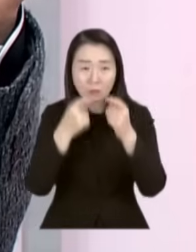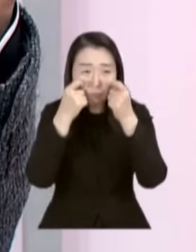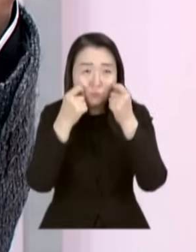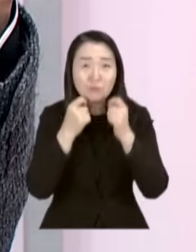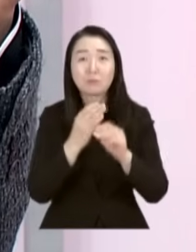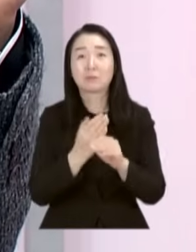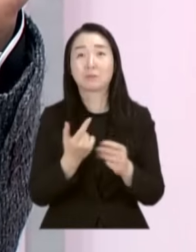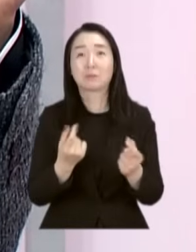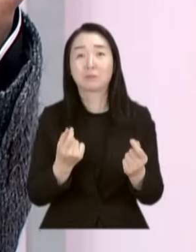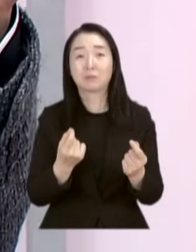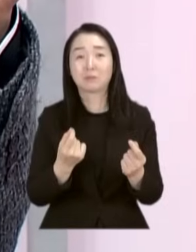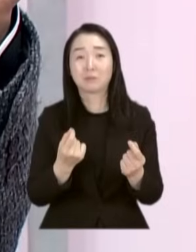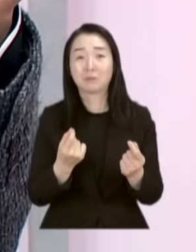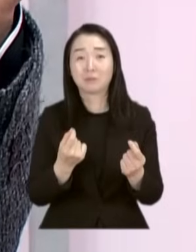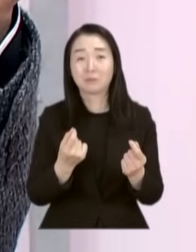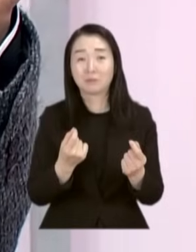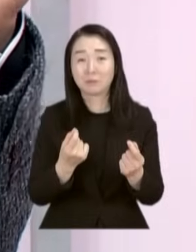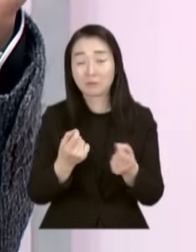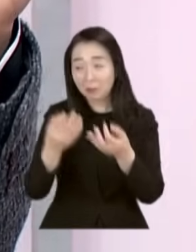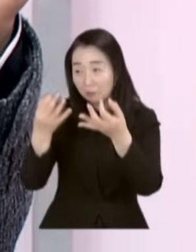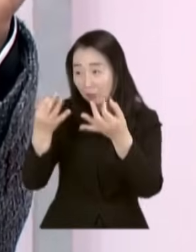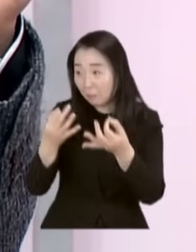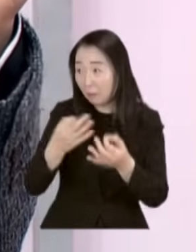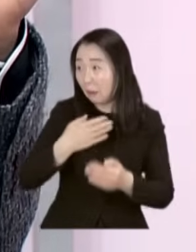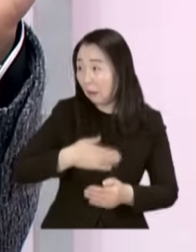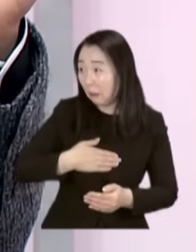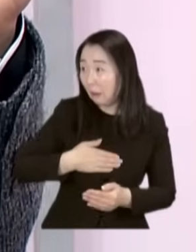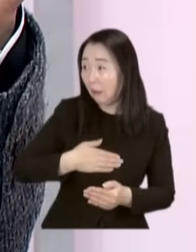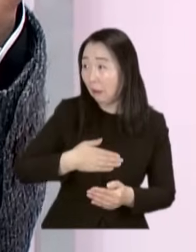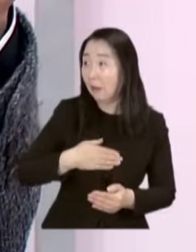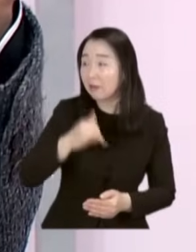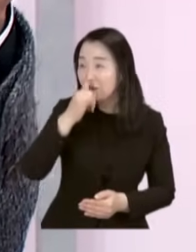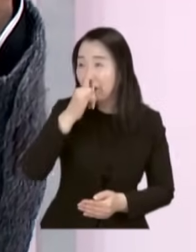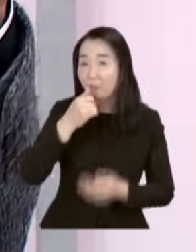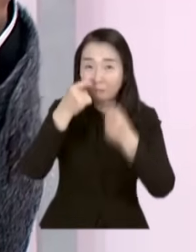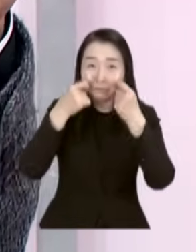울고 있었어. 이제 날 알아보는 사람도 다 있네.